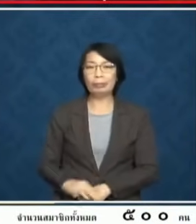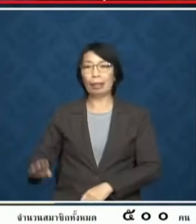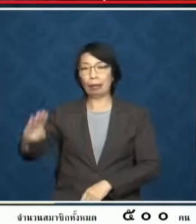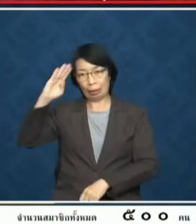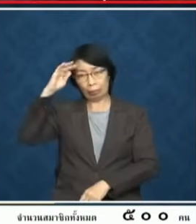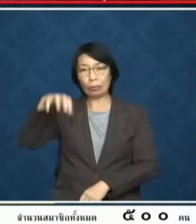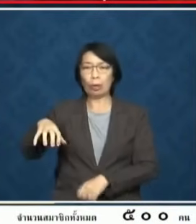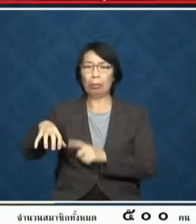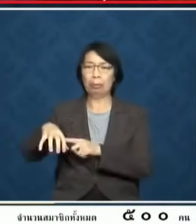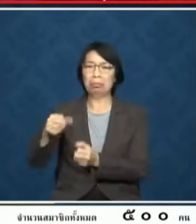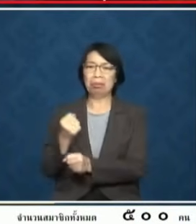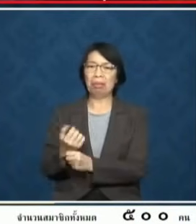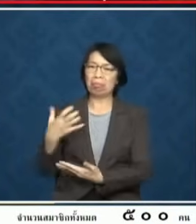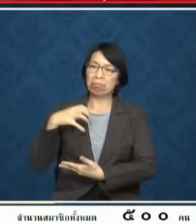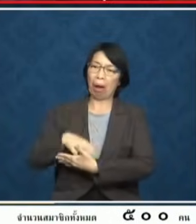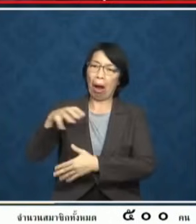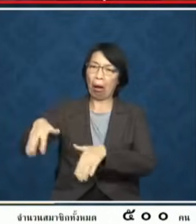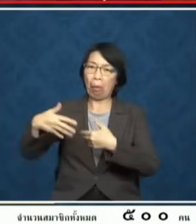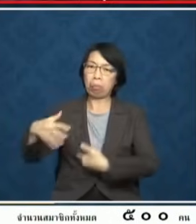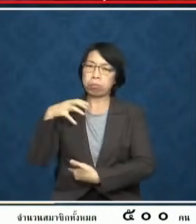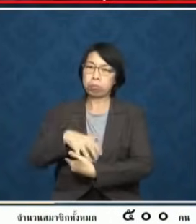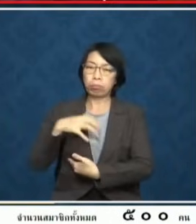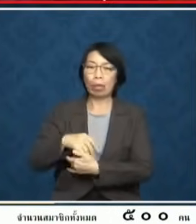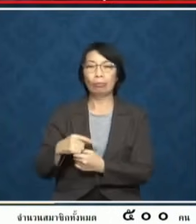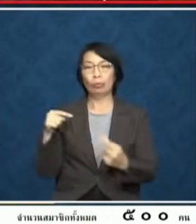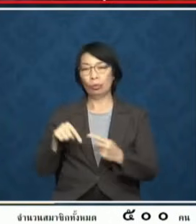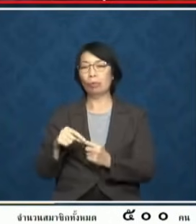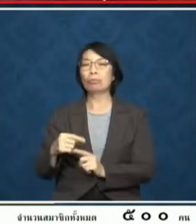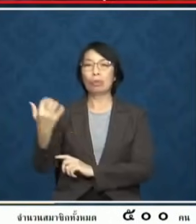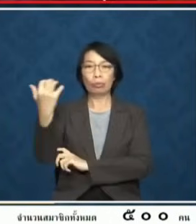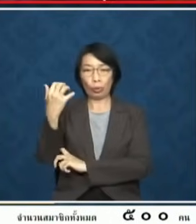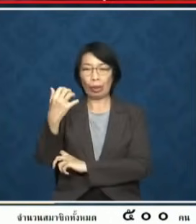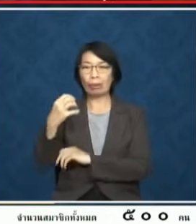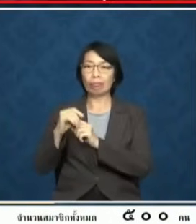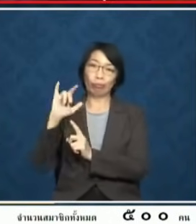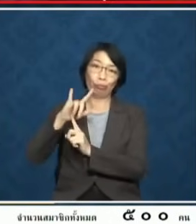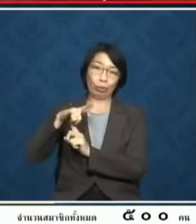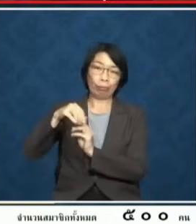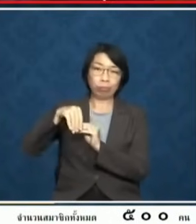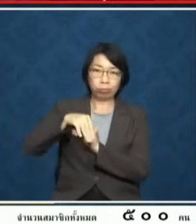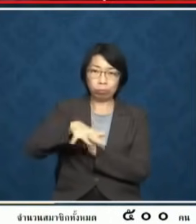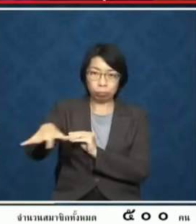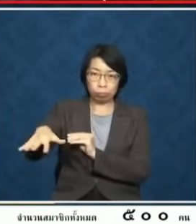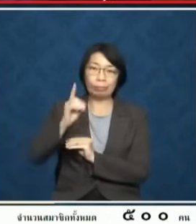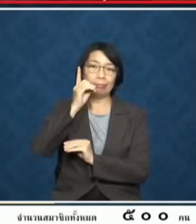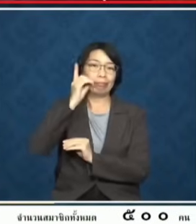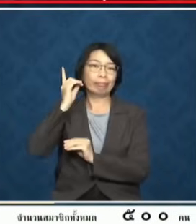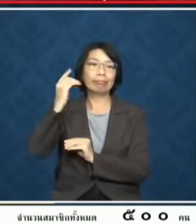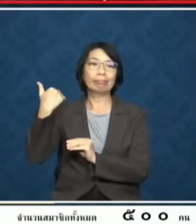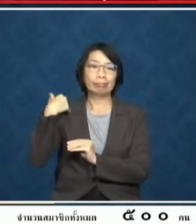ขุมสมบัติที่เป็นแหล่งรายได้สำคัญค่ะจากโครงข่ายโทรทัศน์ในระบบดิจิตอลหรือ